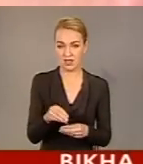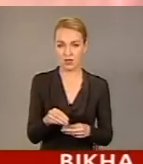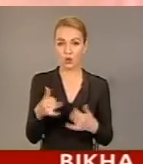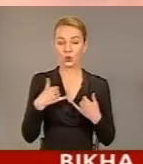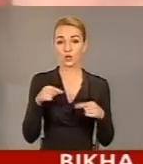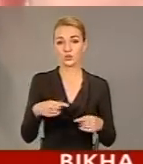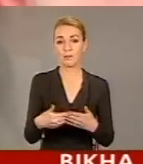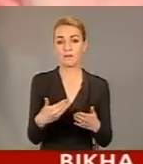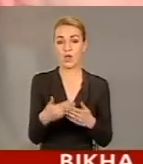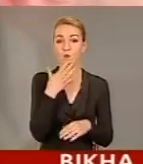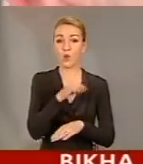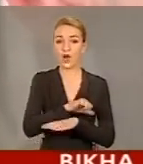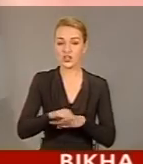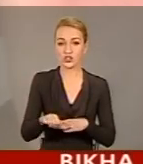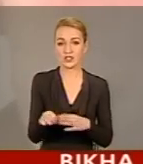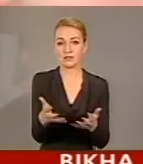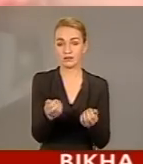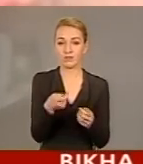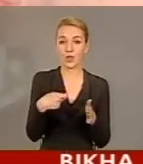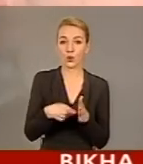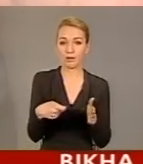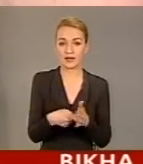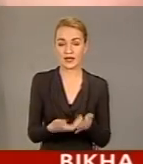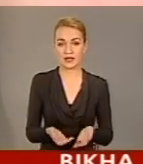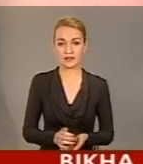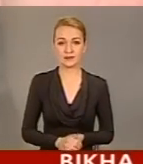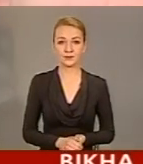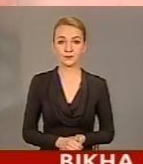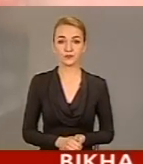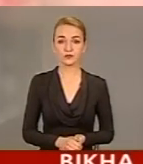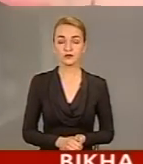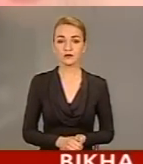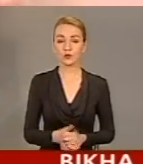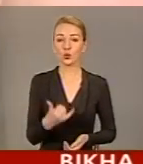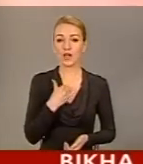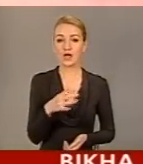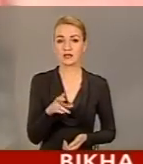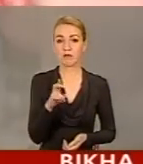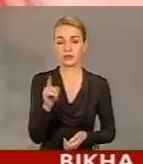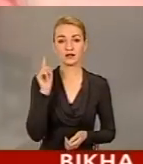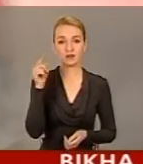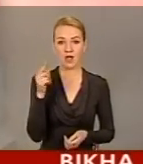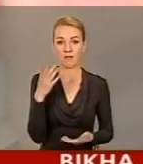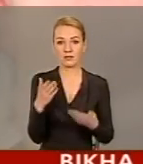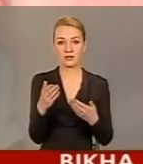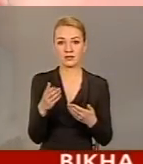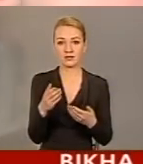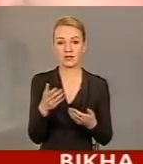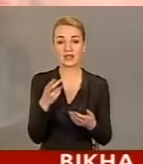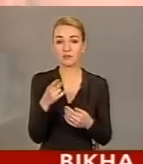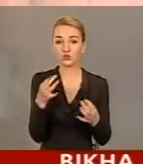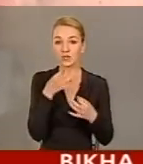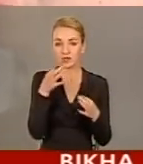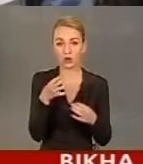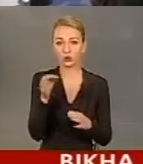наприклад, пограничники прилетіли, кормили. Ну, я спрашував, не ходив і все. А у нас би там, якщо неправильно щось сказав би,